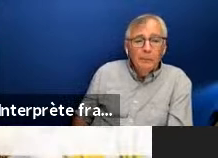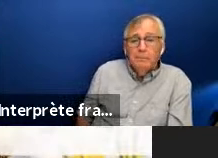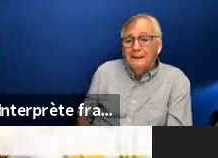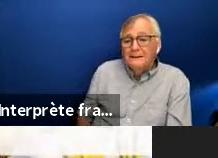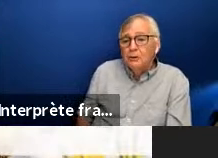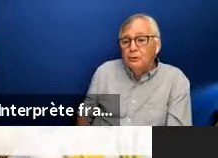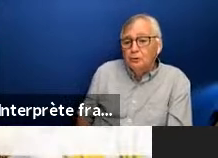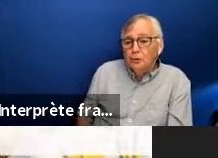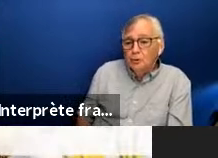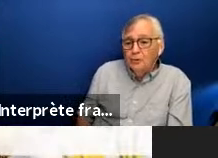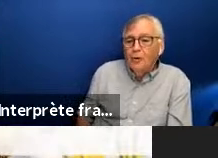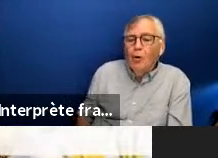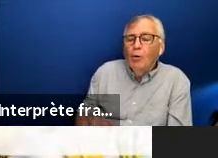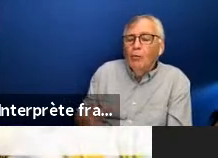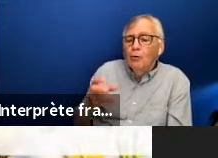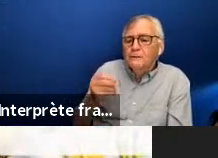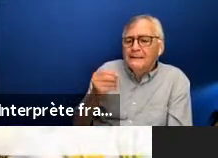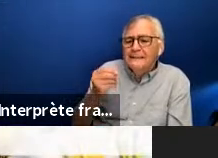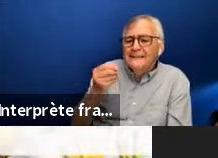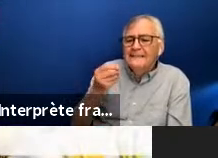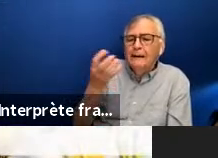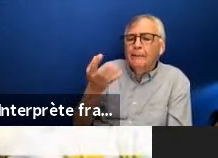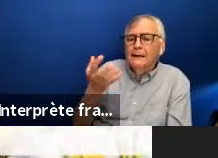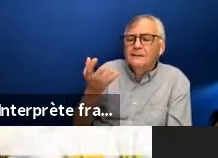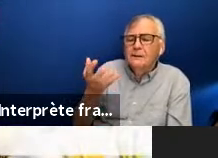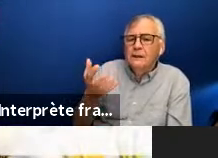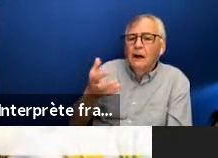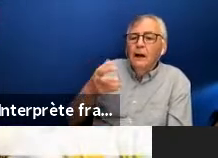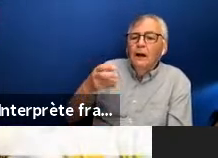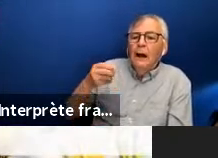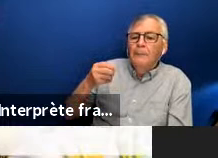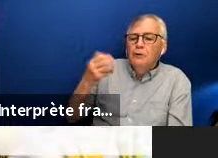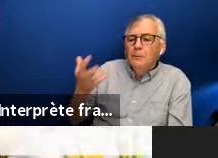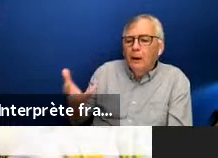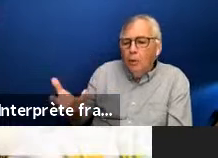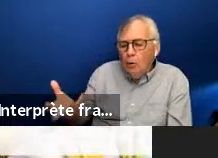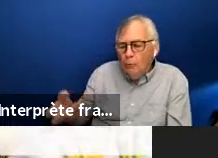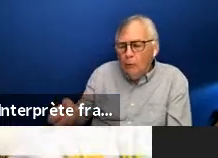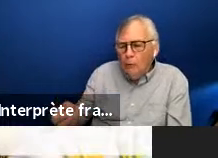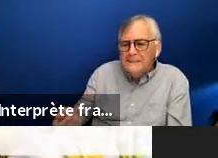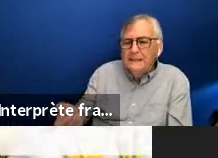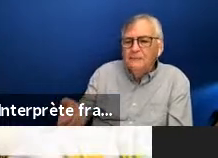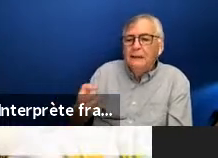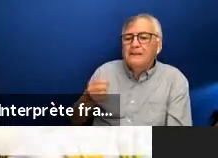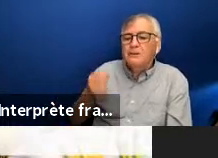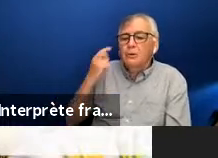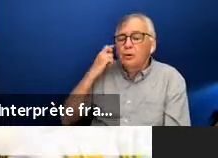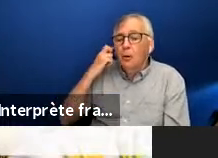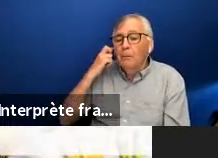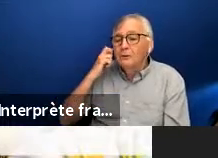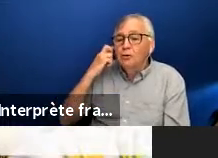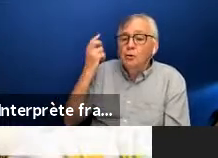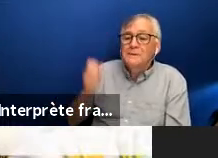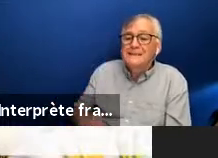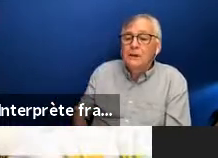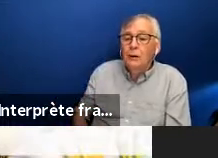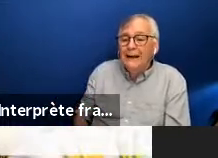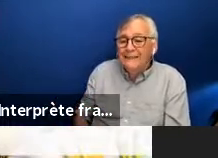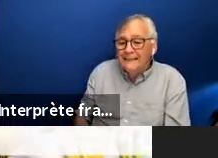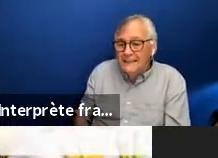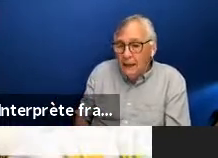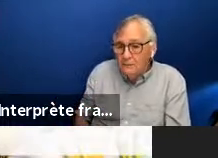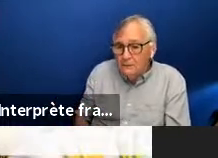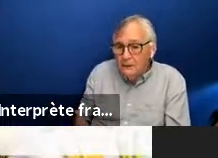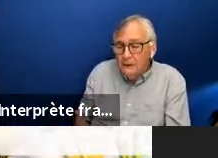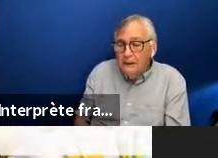Lorsqu'on parle d'une personne sourde, on veut nécessairement dire, habituellement, on signifie des personnes qui ont perdu l'audition à